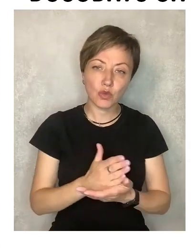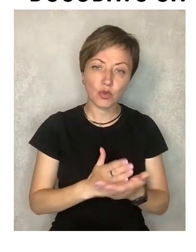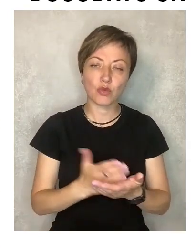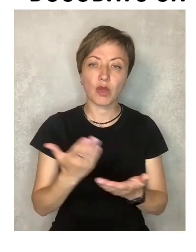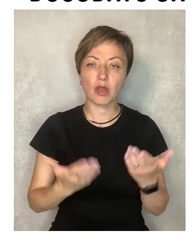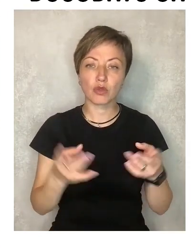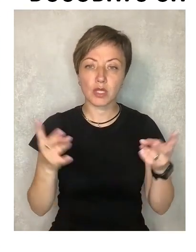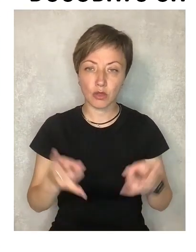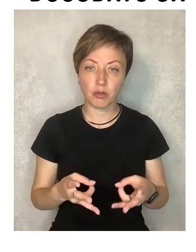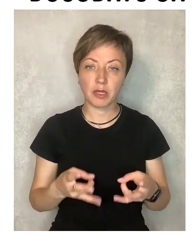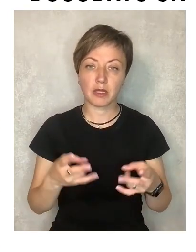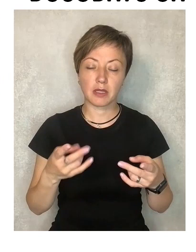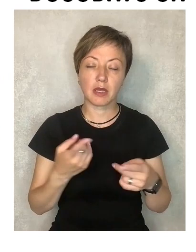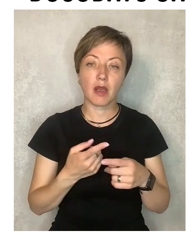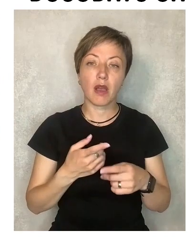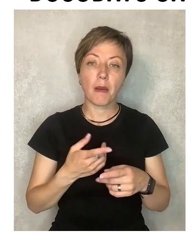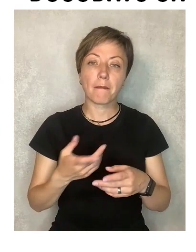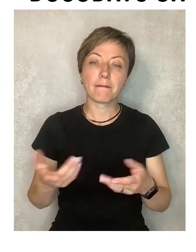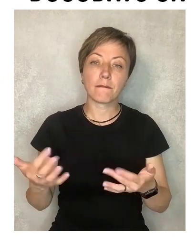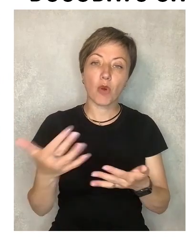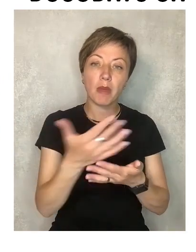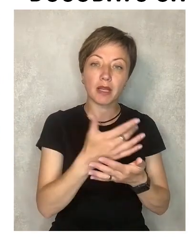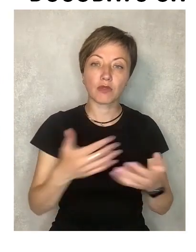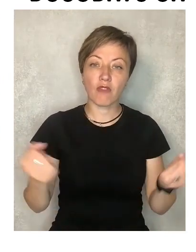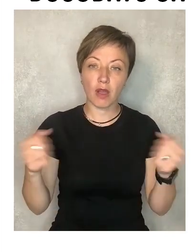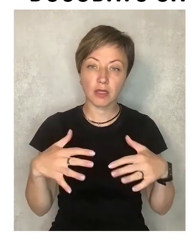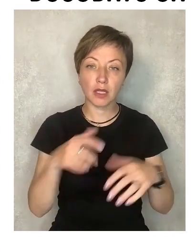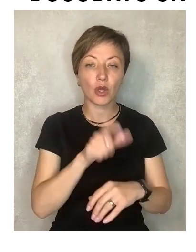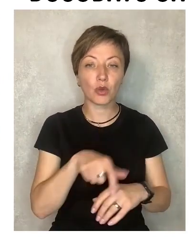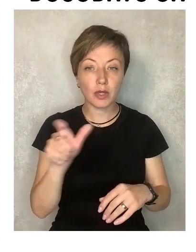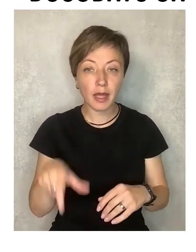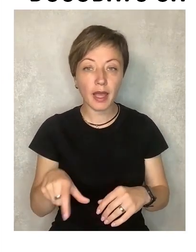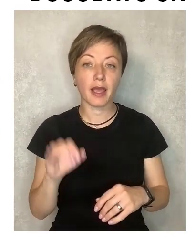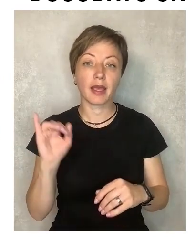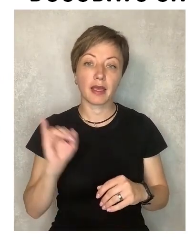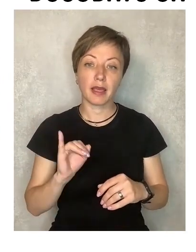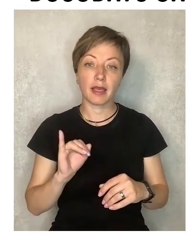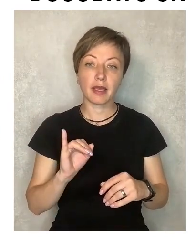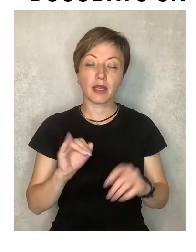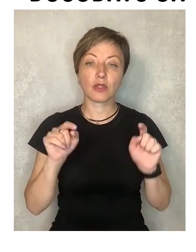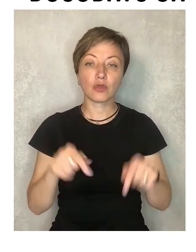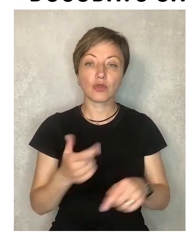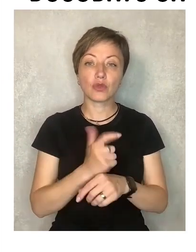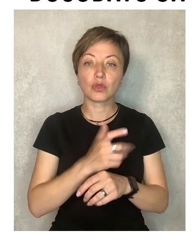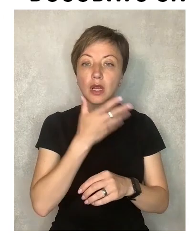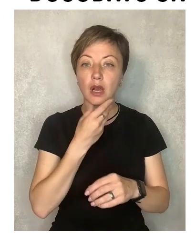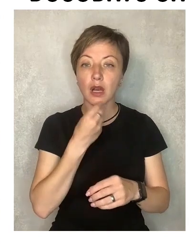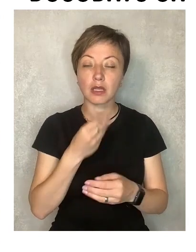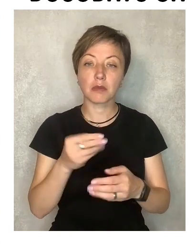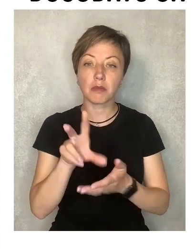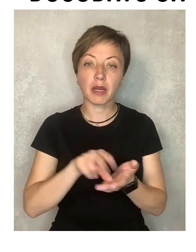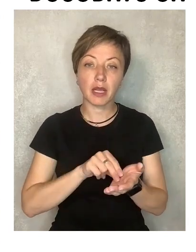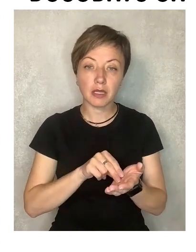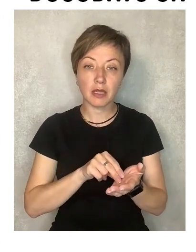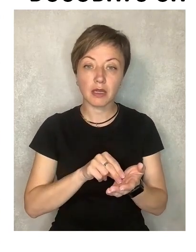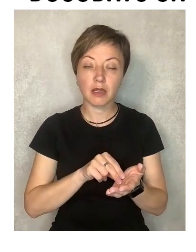знадобитися, мобілізувати людей. І, власне, тут дуже гарний приклад привела Дар'я, бо,